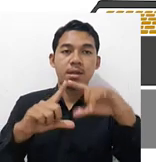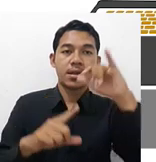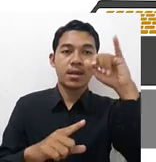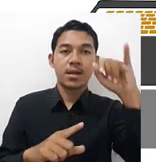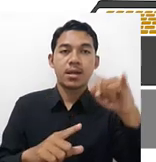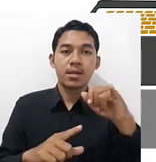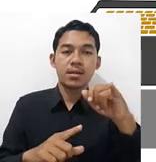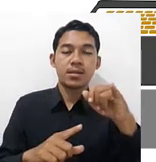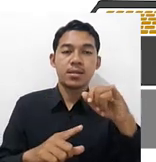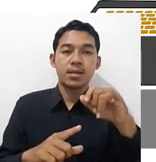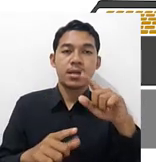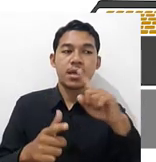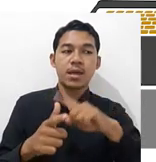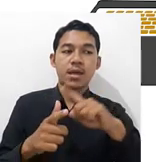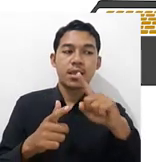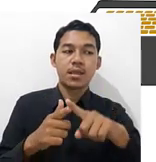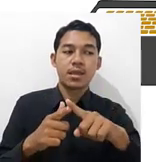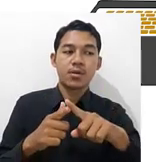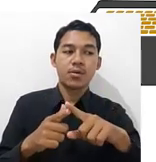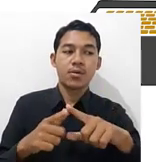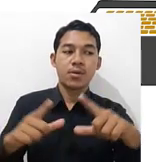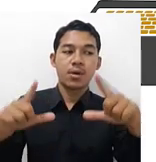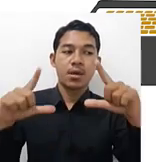bisa juga A aksennya diganti jadi kayak gini.